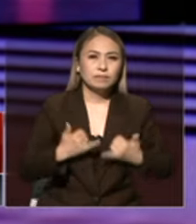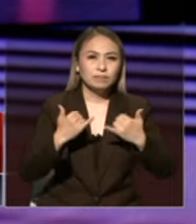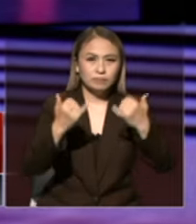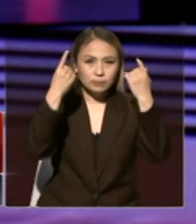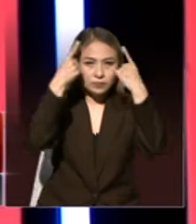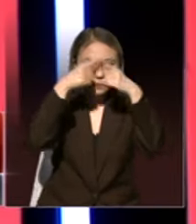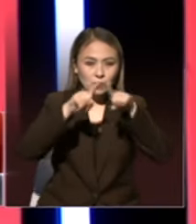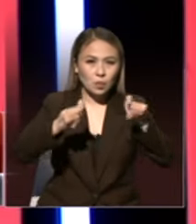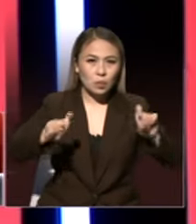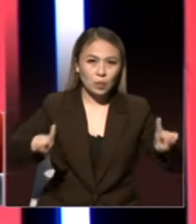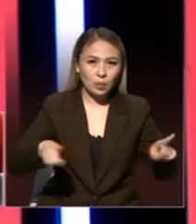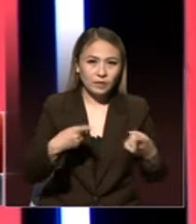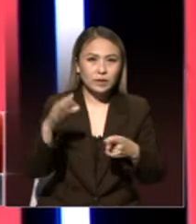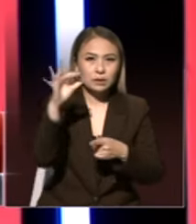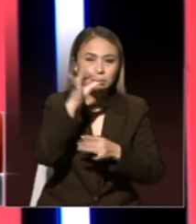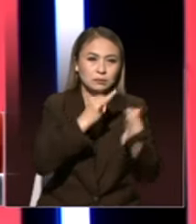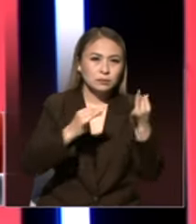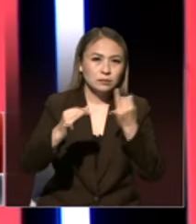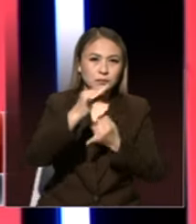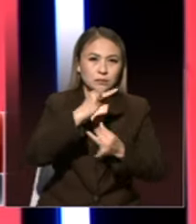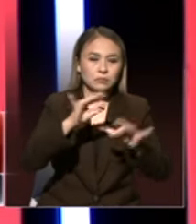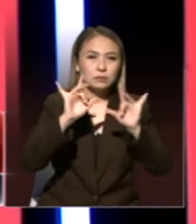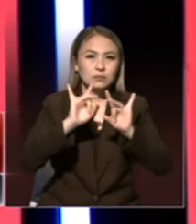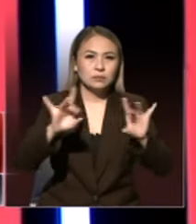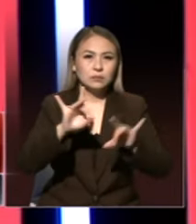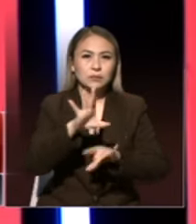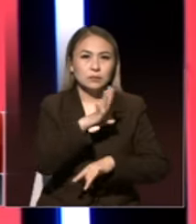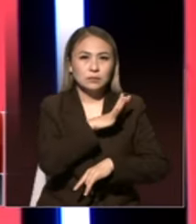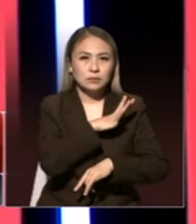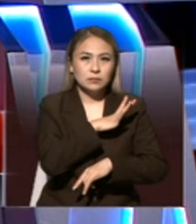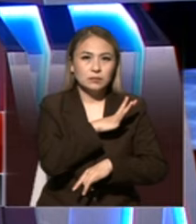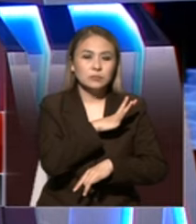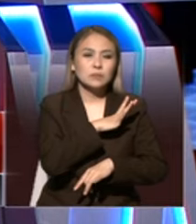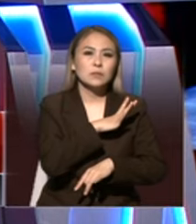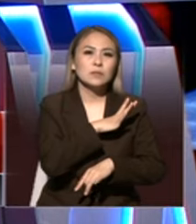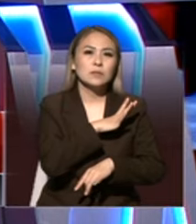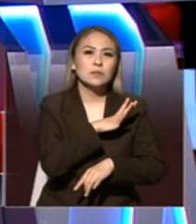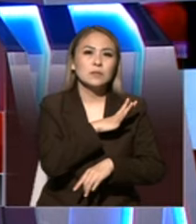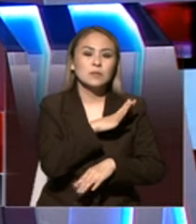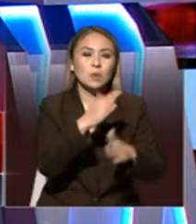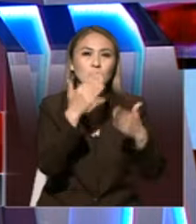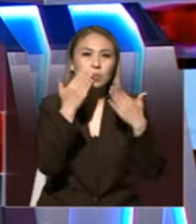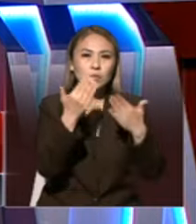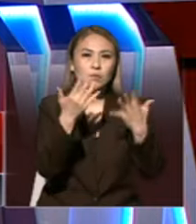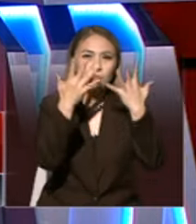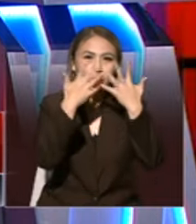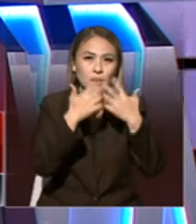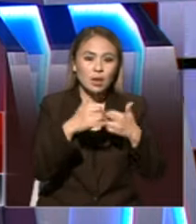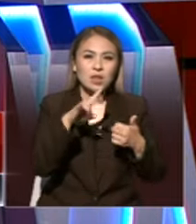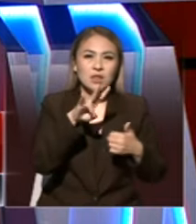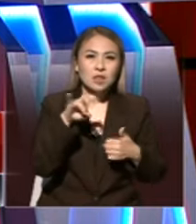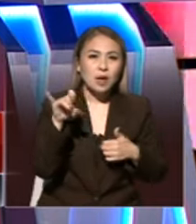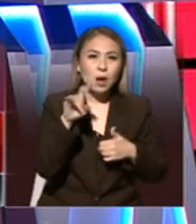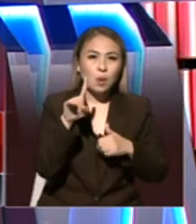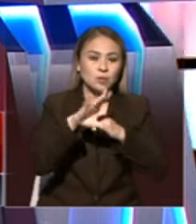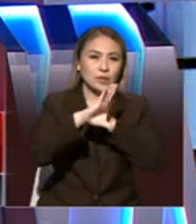техниканы жаңалау туралы деген әңгіме тенақты әңгіме болды ғой енді. Сонымен ол кісі осы наурыздың аяқ жағында